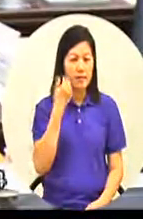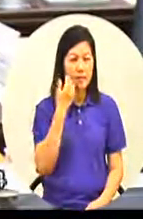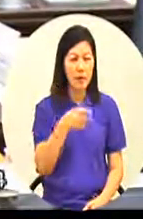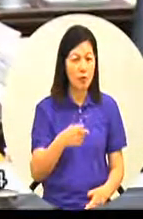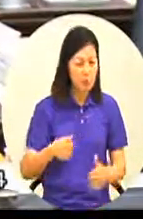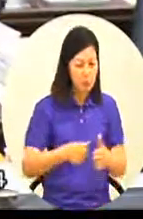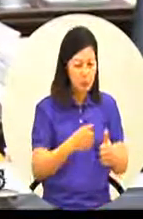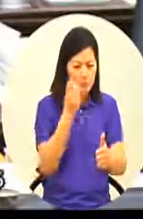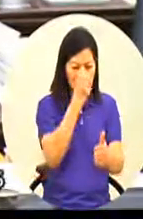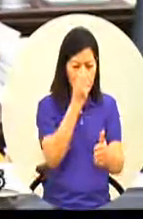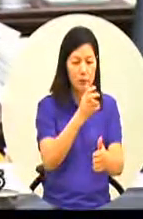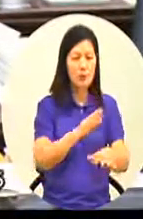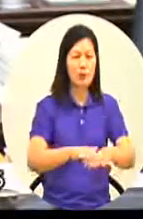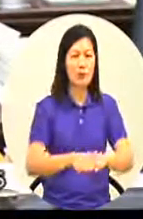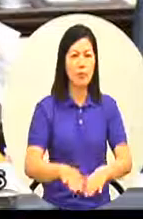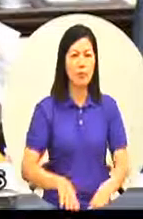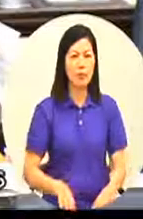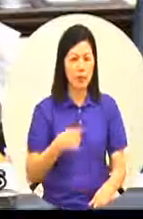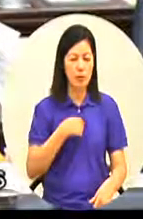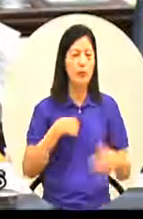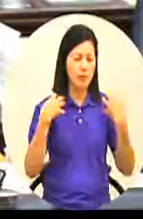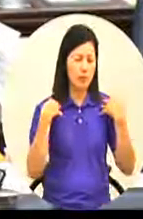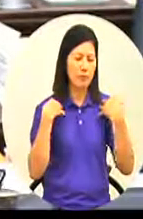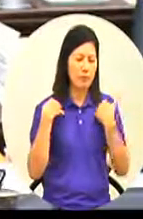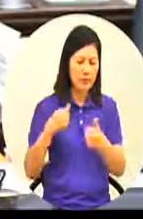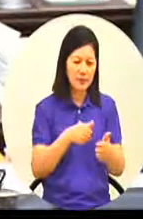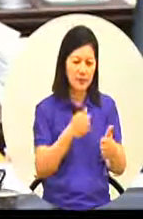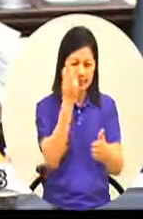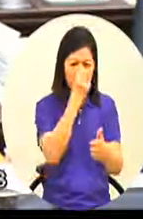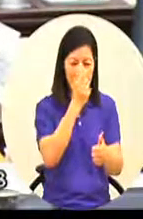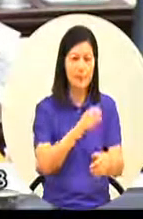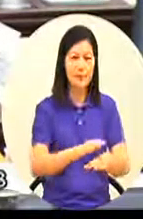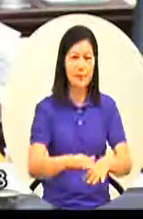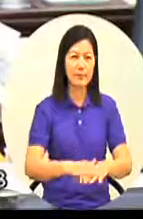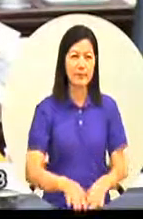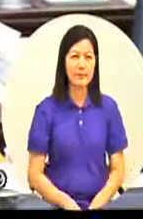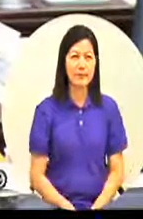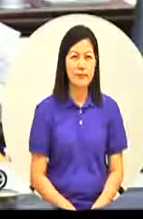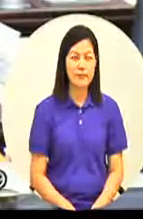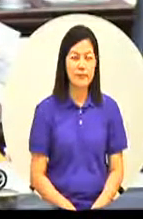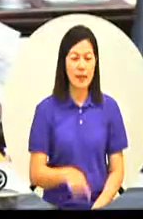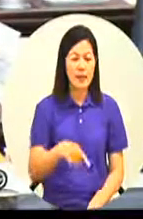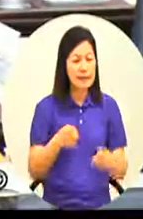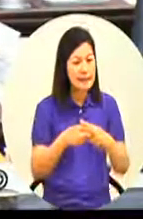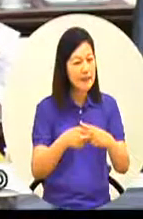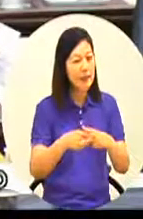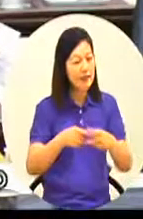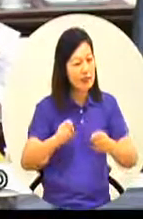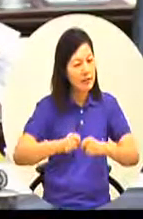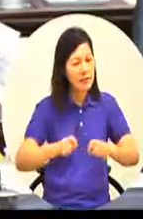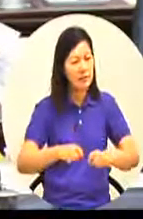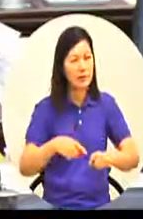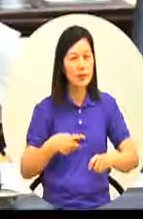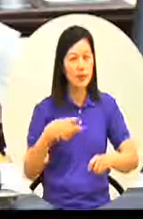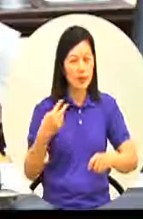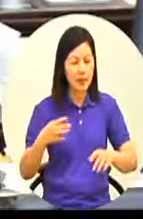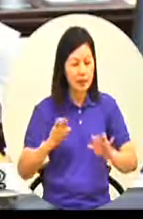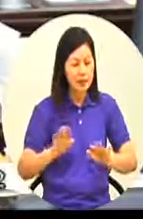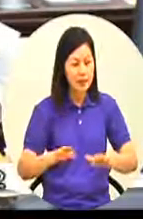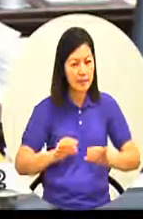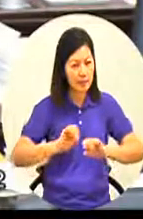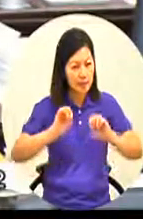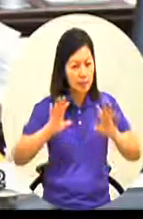踪，研考会负责追踪， 对啊，所以还是你这边在追踪嘛？ 是是是。 我觉得这个其实小的案子，既然我们现在要推这个所谓的